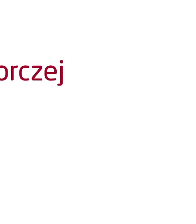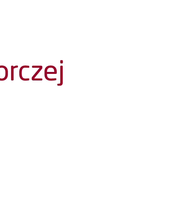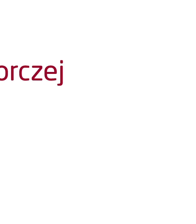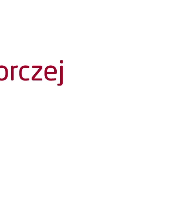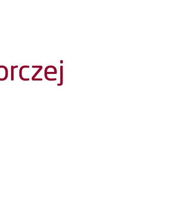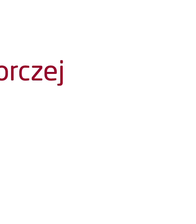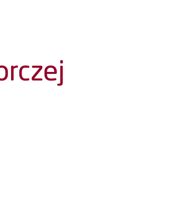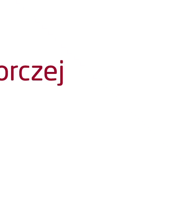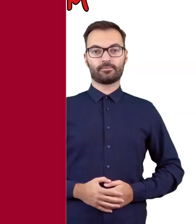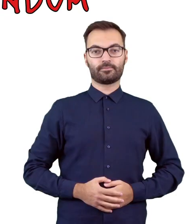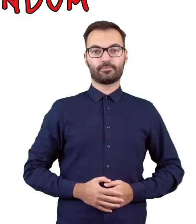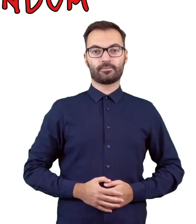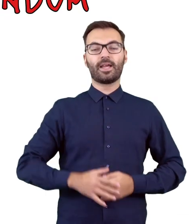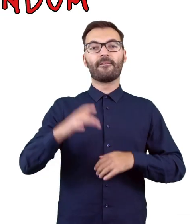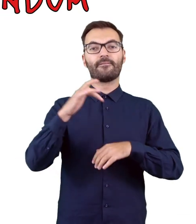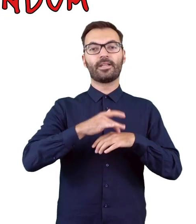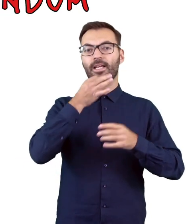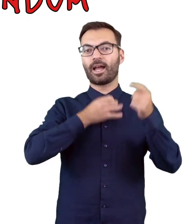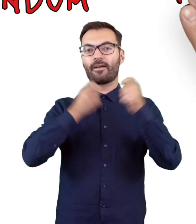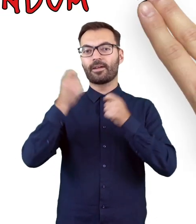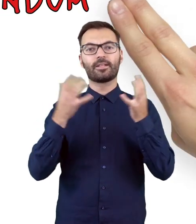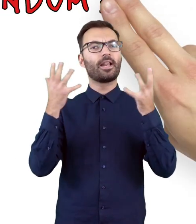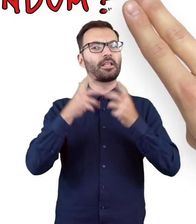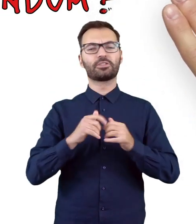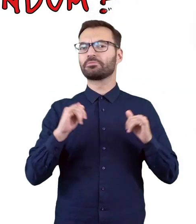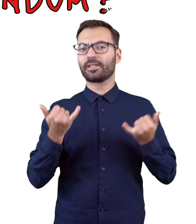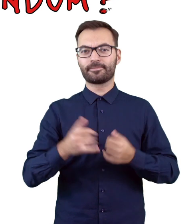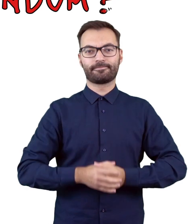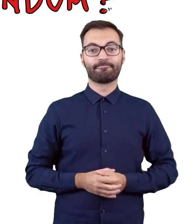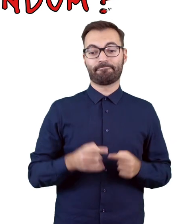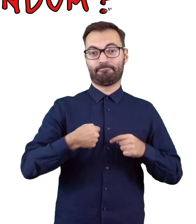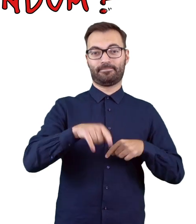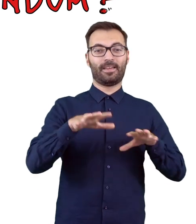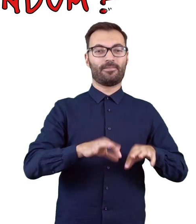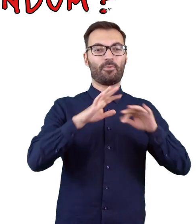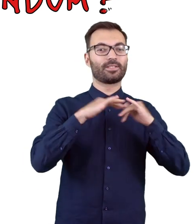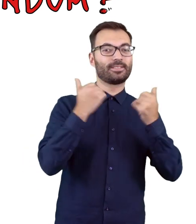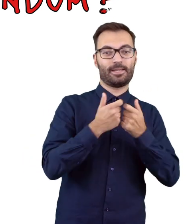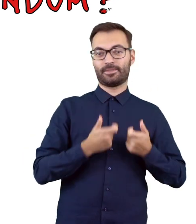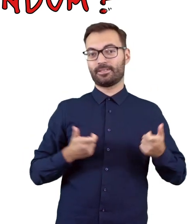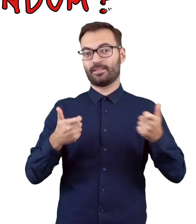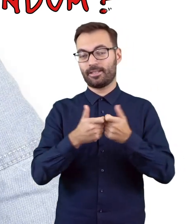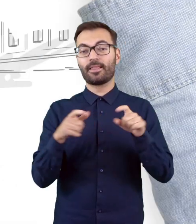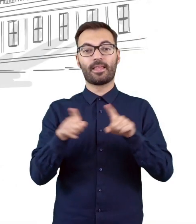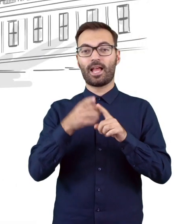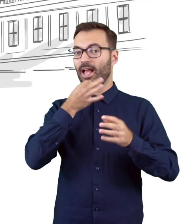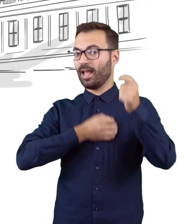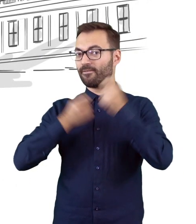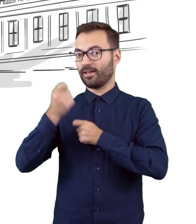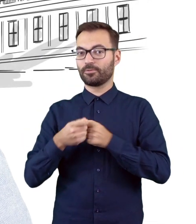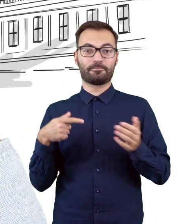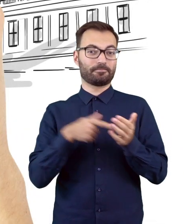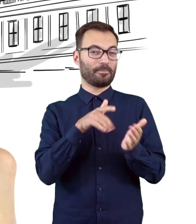Komunikat Państwowej Komisji Wyborczej. Jak ustalany jest wynik referendum? Wybory do Sejmu i Senatu,